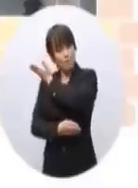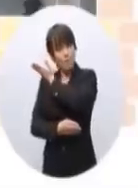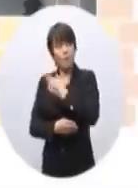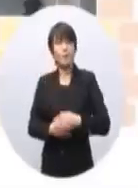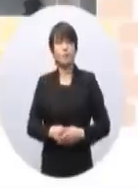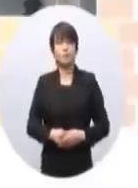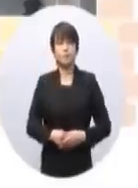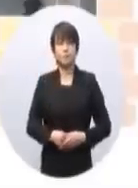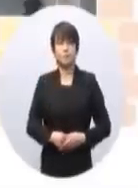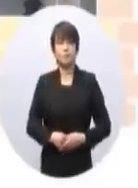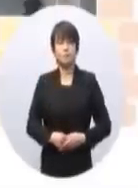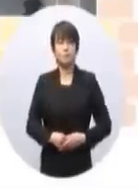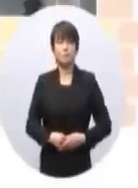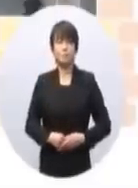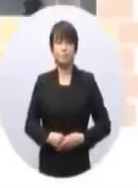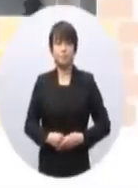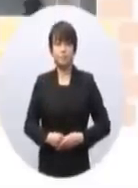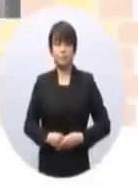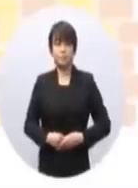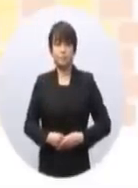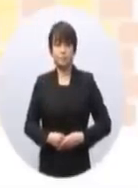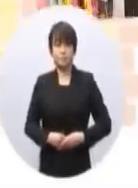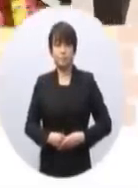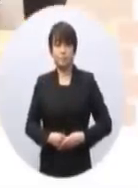871385までお問い合わせください。